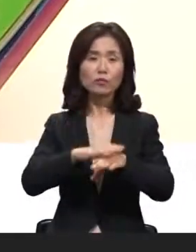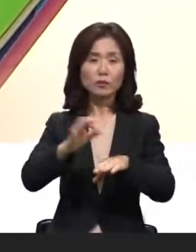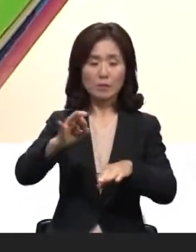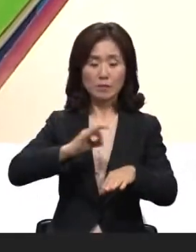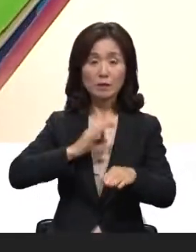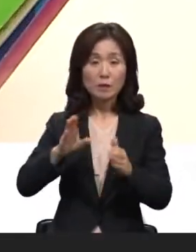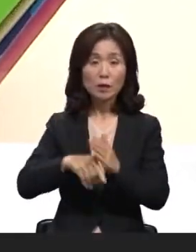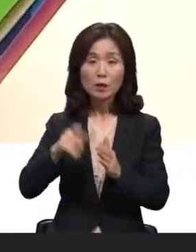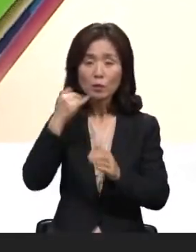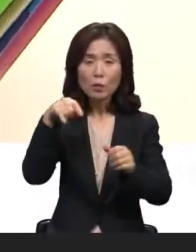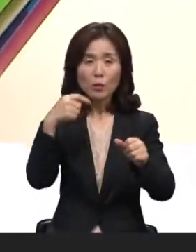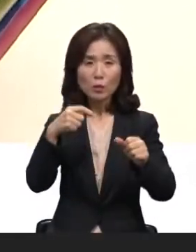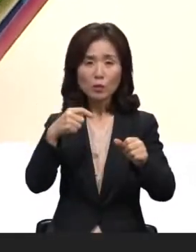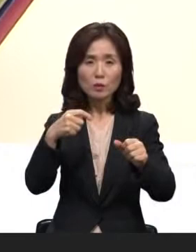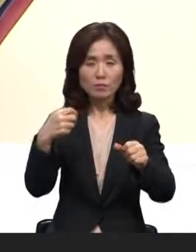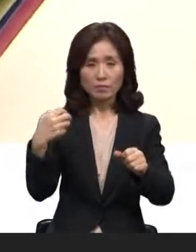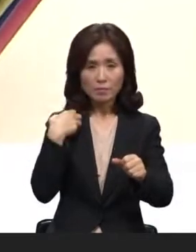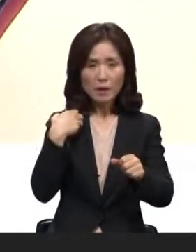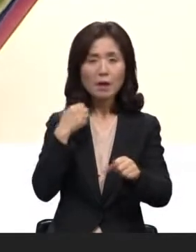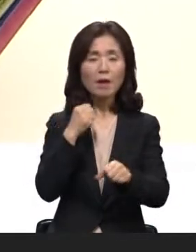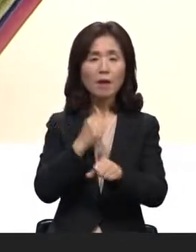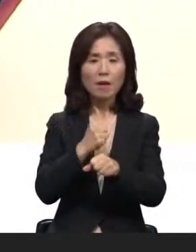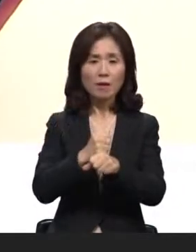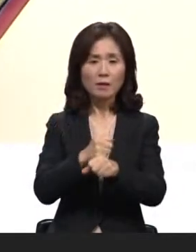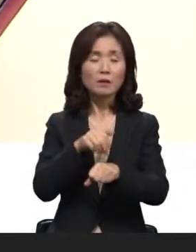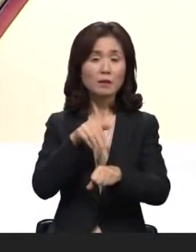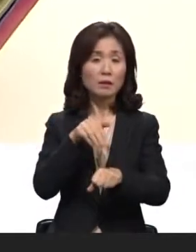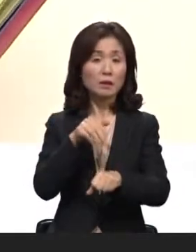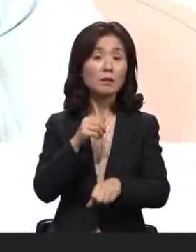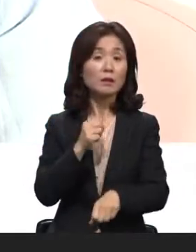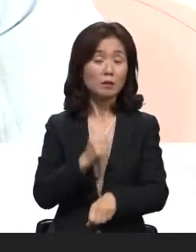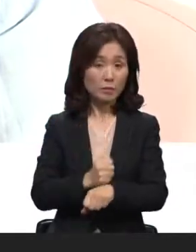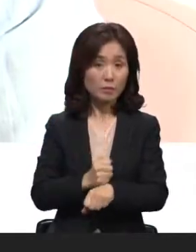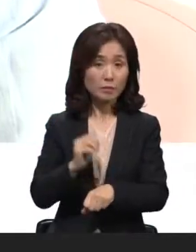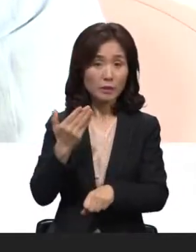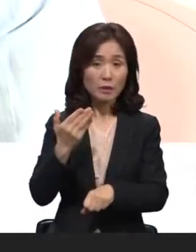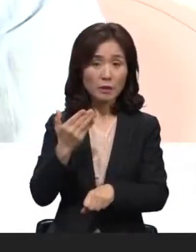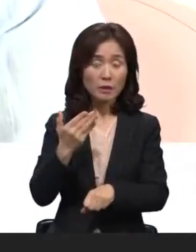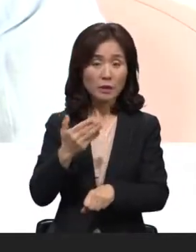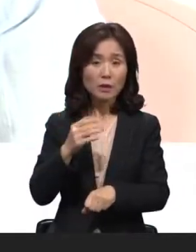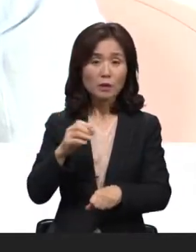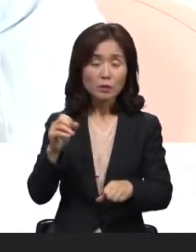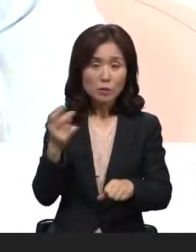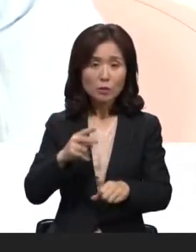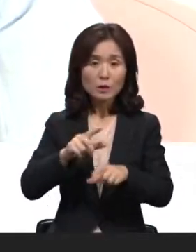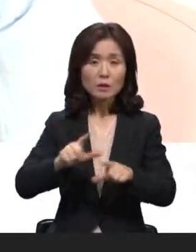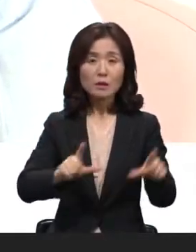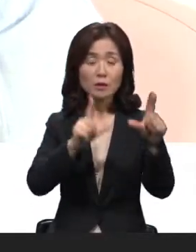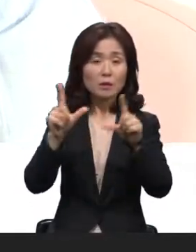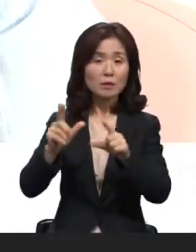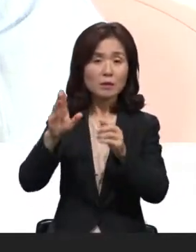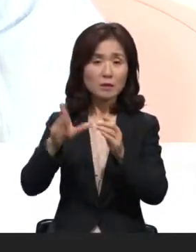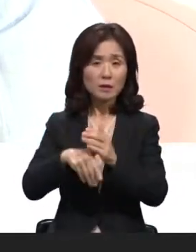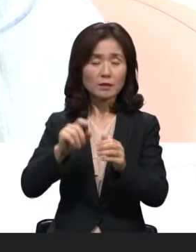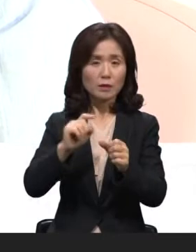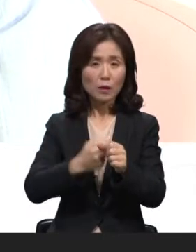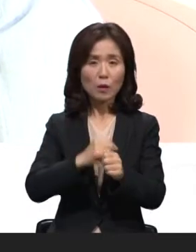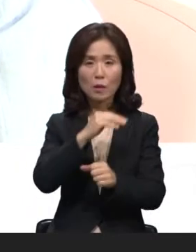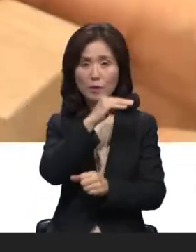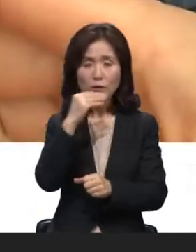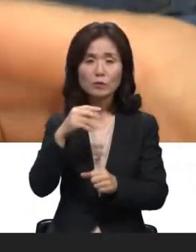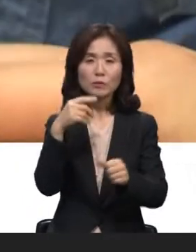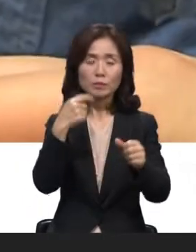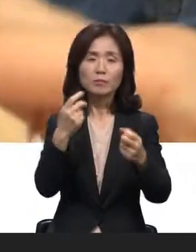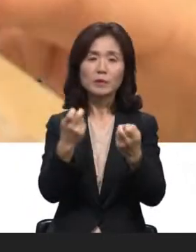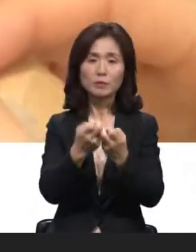때 부모 교육을 의무적으로 받을 수 있도록 했는데요. 이뿐만 아니라 일상생활을 하시면서도 자연스럽게 올바른 훈육법을 배우실